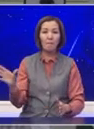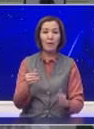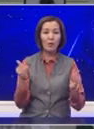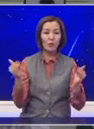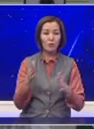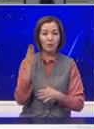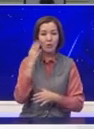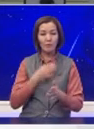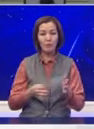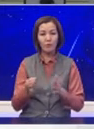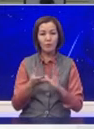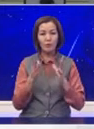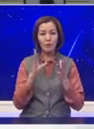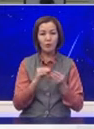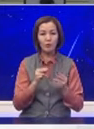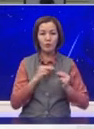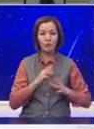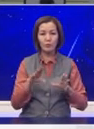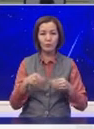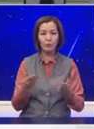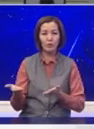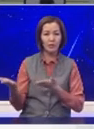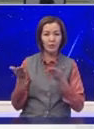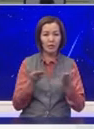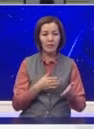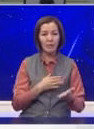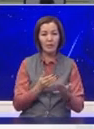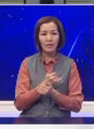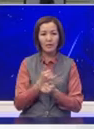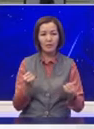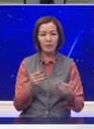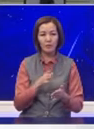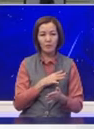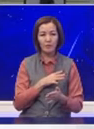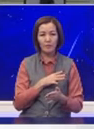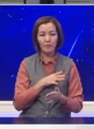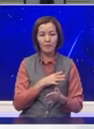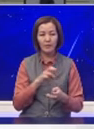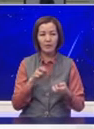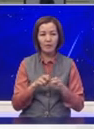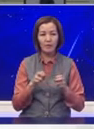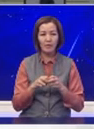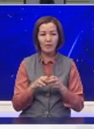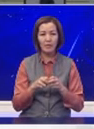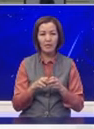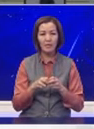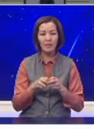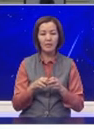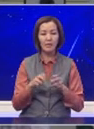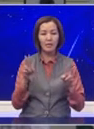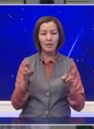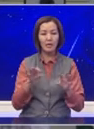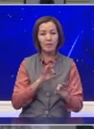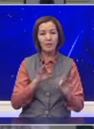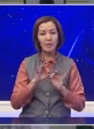Алматы облысында біз жұмыс берушілерді шақырып, осындай қызмет көрсетіп, жаңағы осы проблемамызды көтеріп, қандай